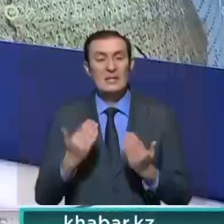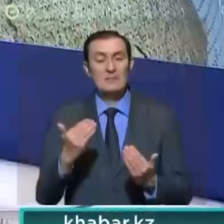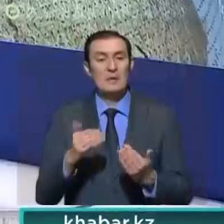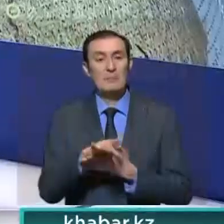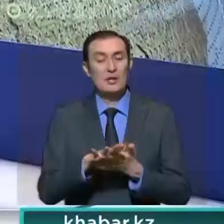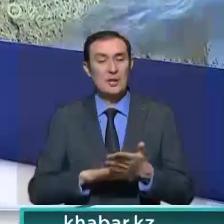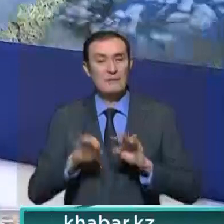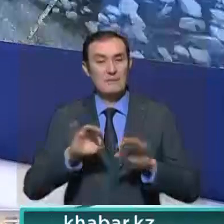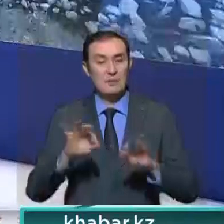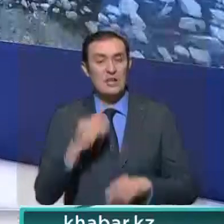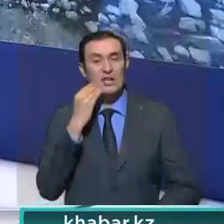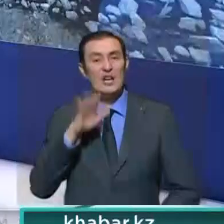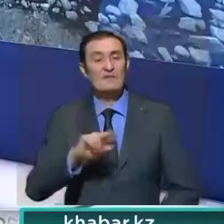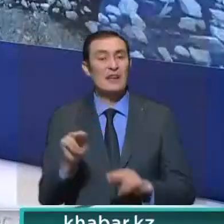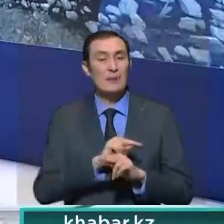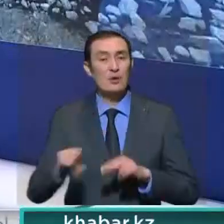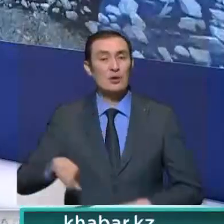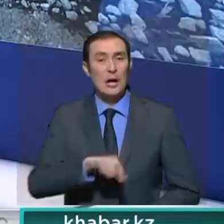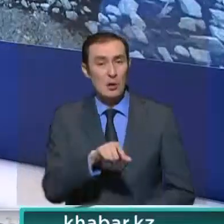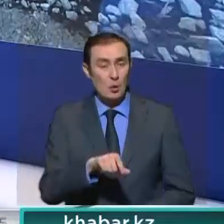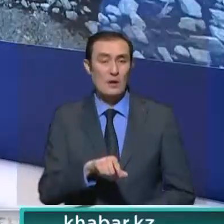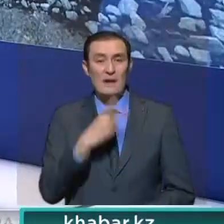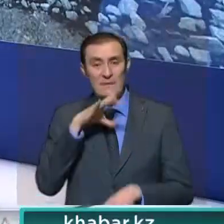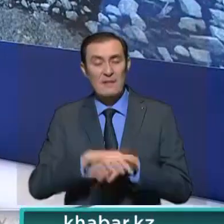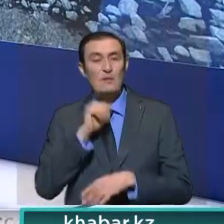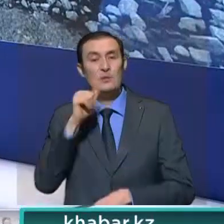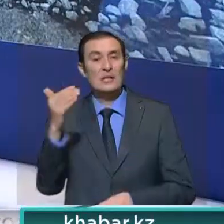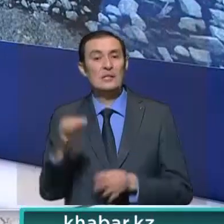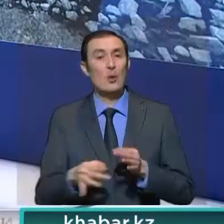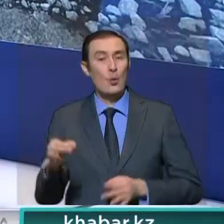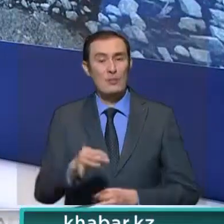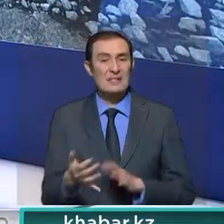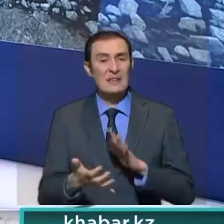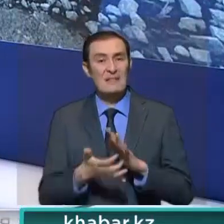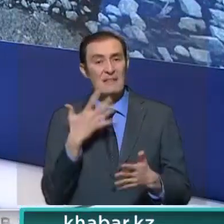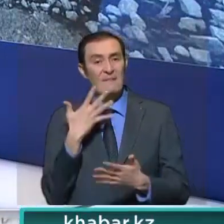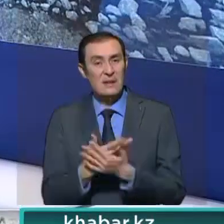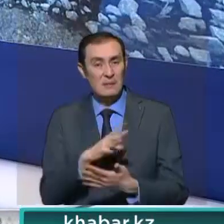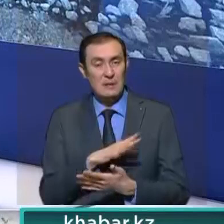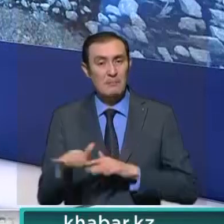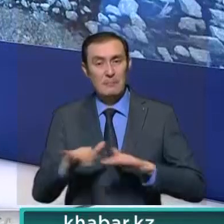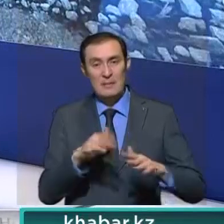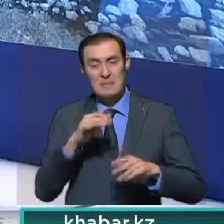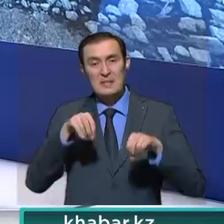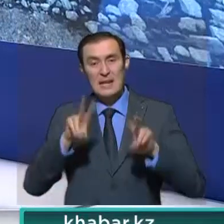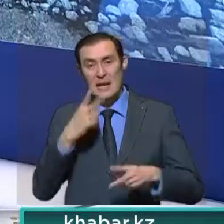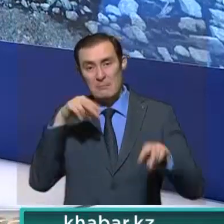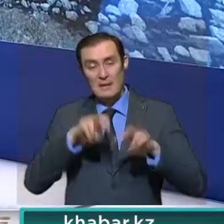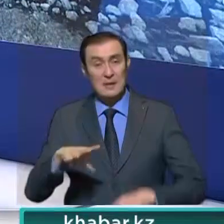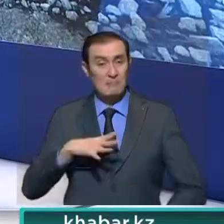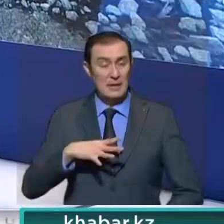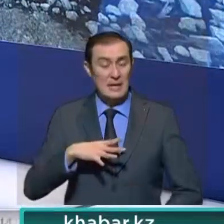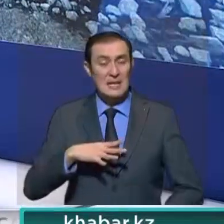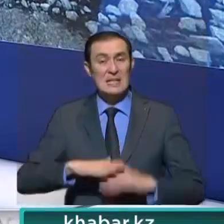перейдем к другим сообщениям некачественный ремонт дорог местного значения выявили в костанайском регионе дефекты Были обнаружены при проведении специальной проверки